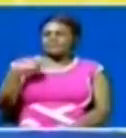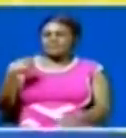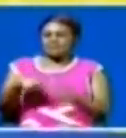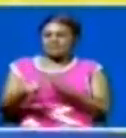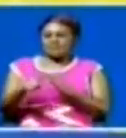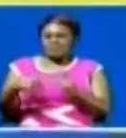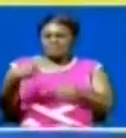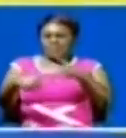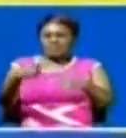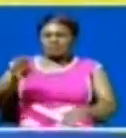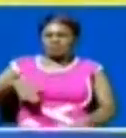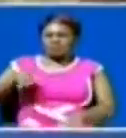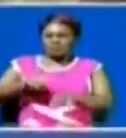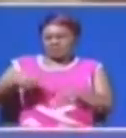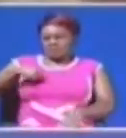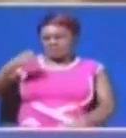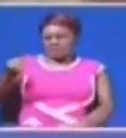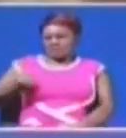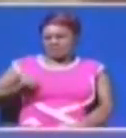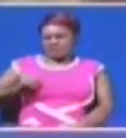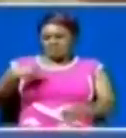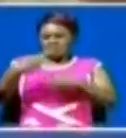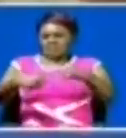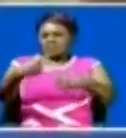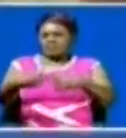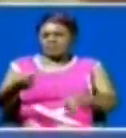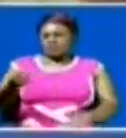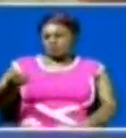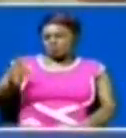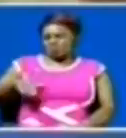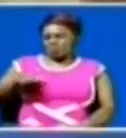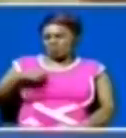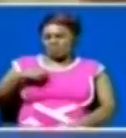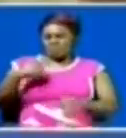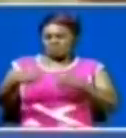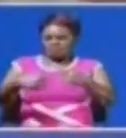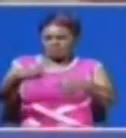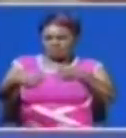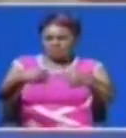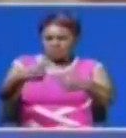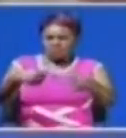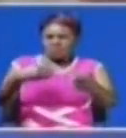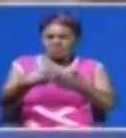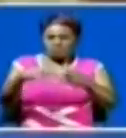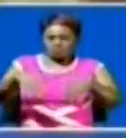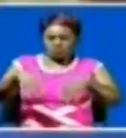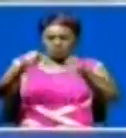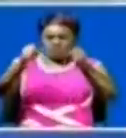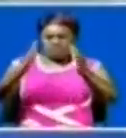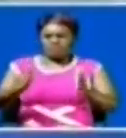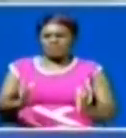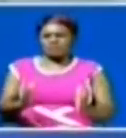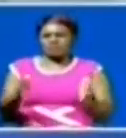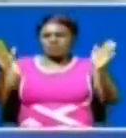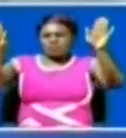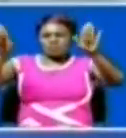maendeleo ya wanawake nikiwa msichana. Na maendeleo ya wanawake nikaendelea mpaka nikawa chair